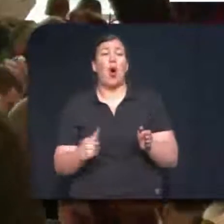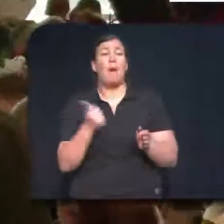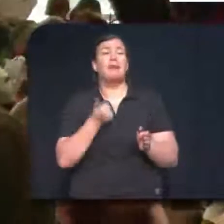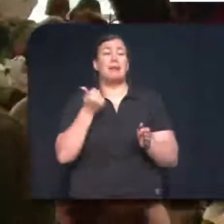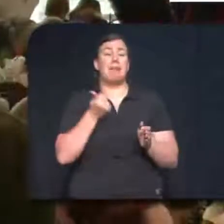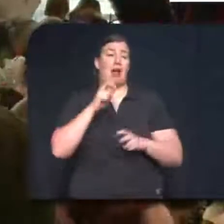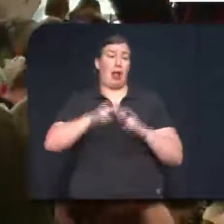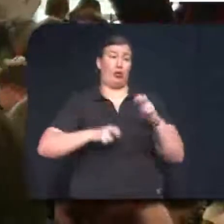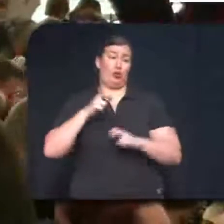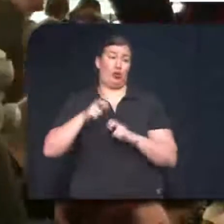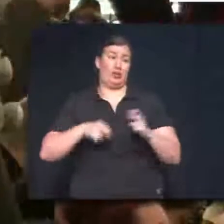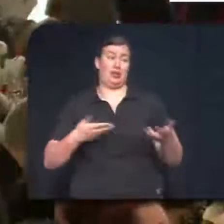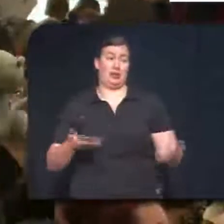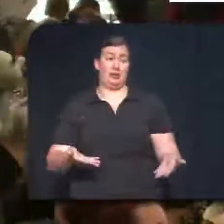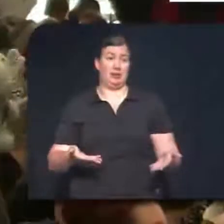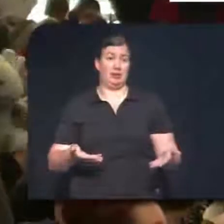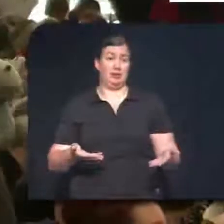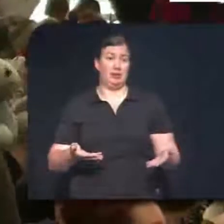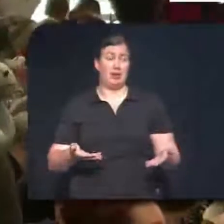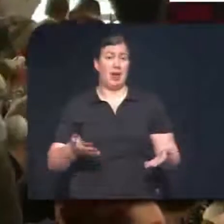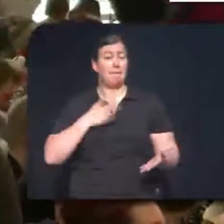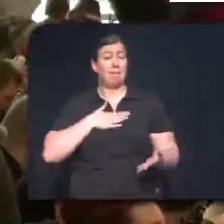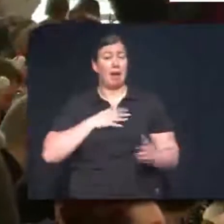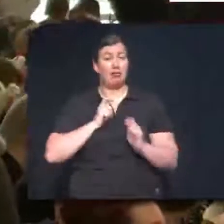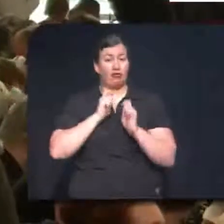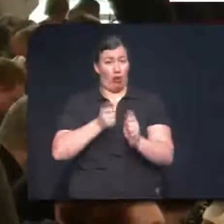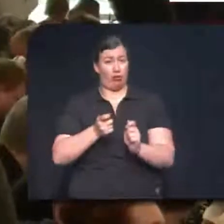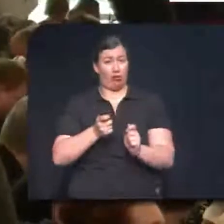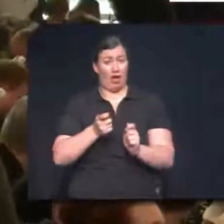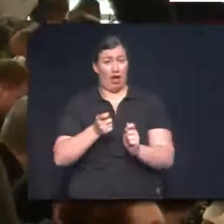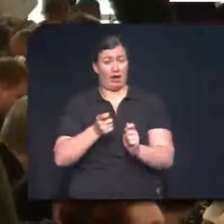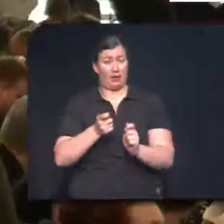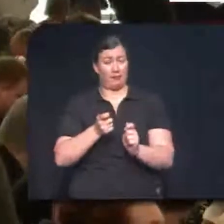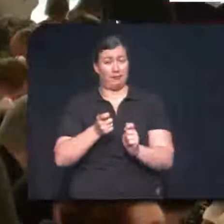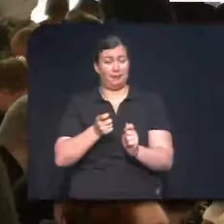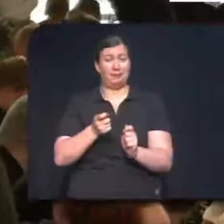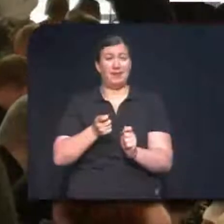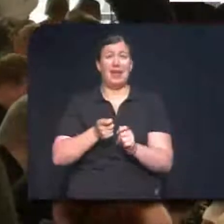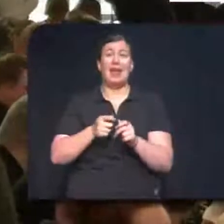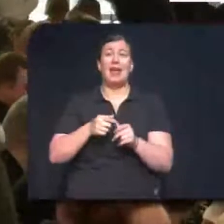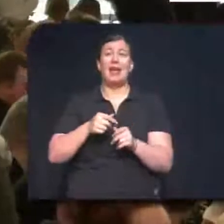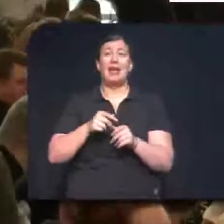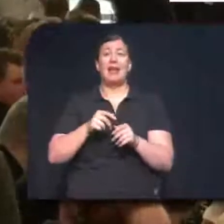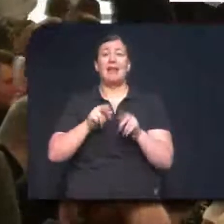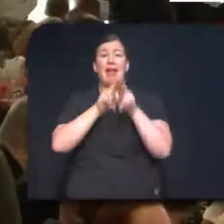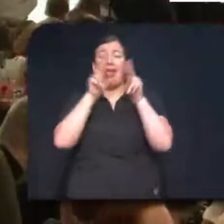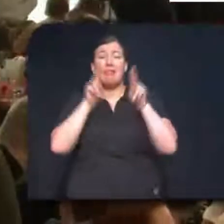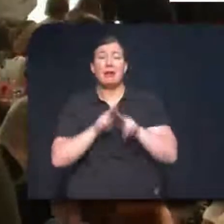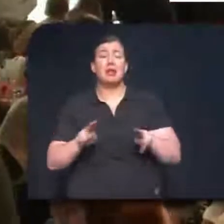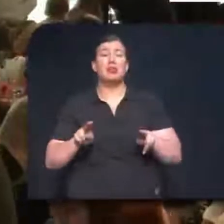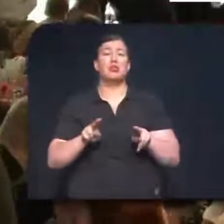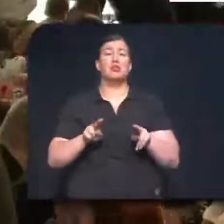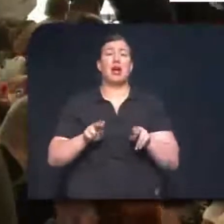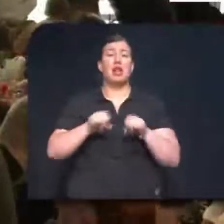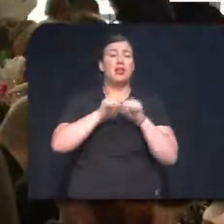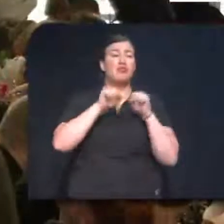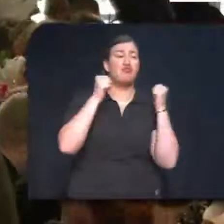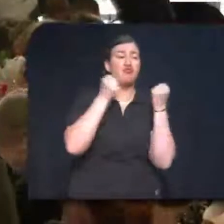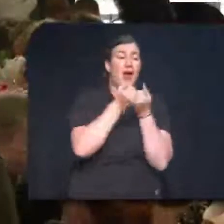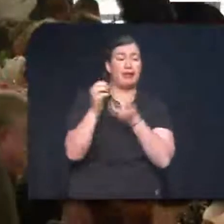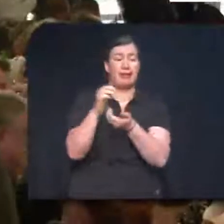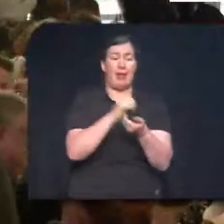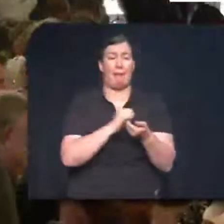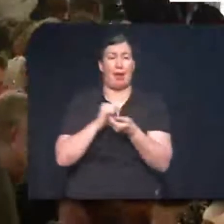Vorschlag wäre dass die internationale Staatengemeinschaft oder OECD oder